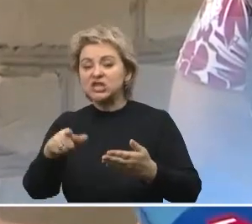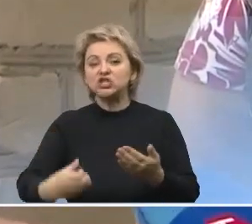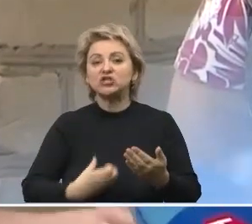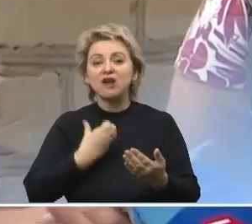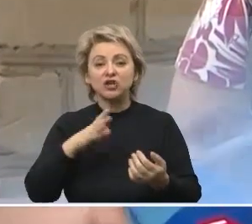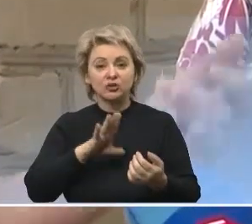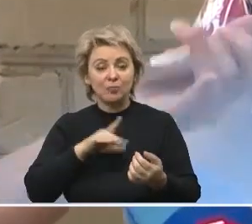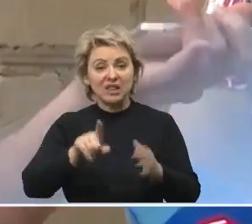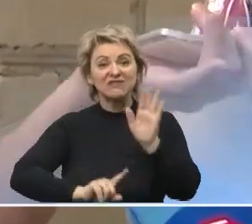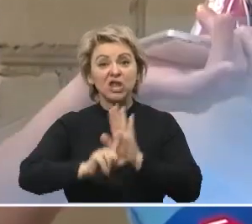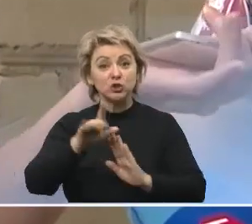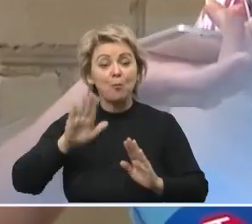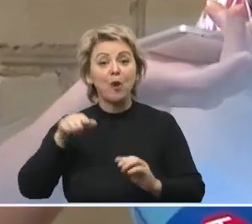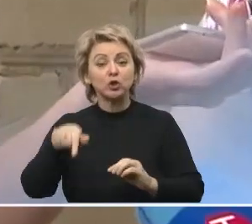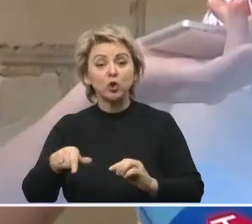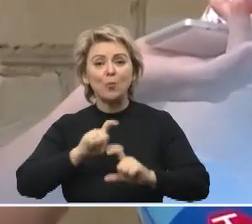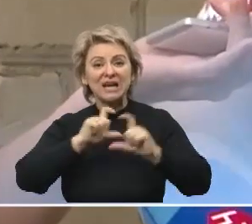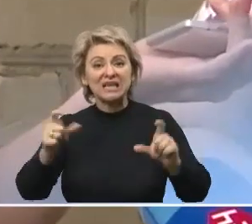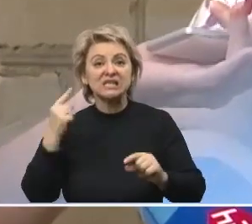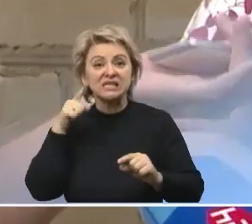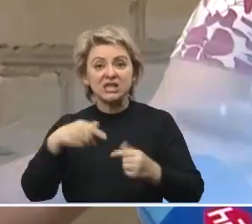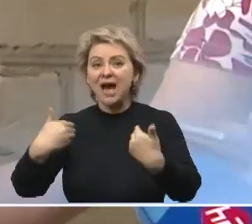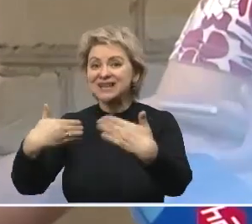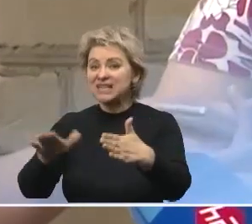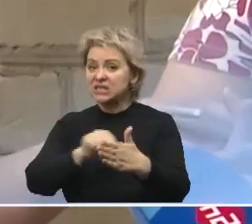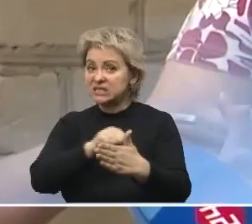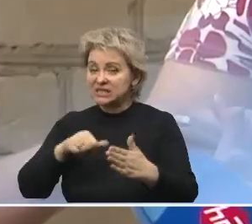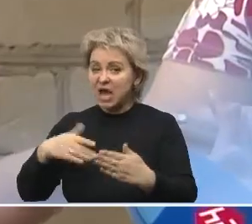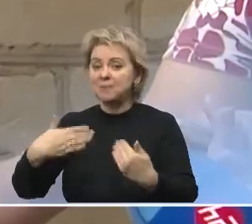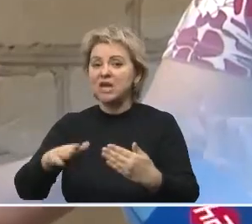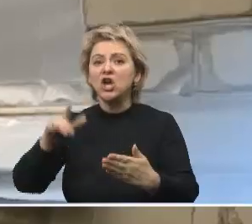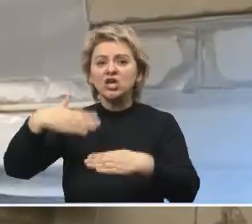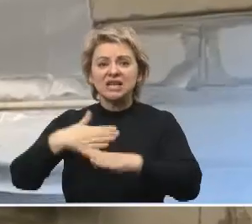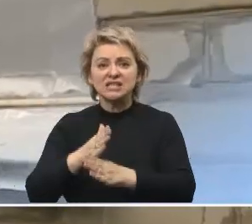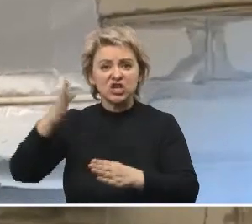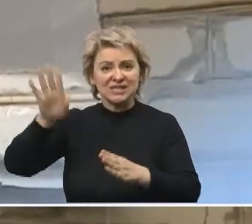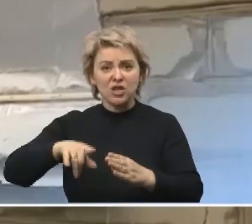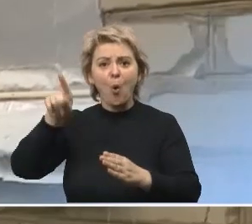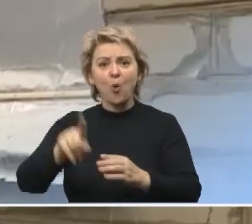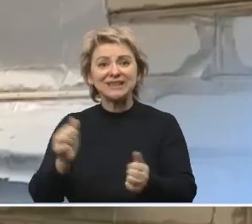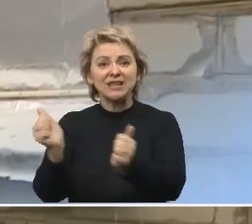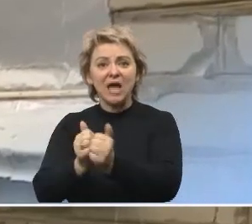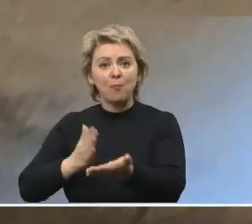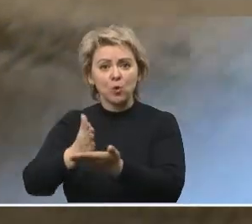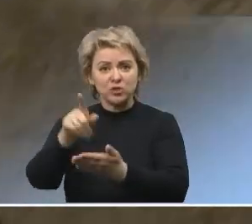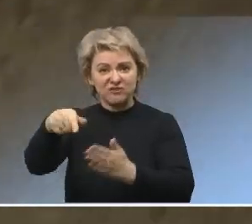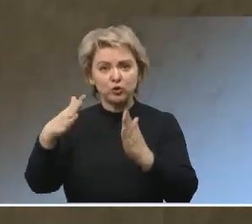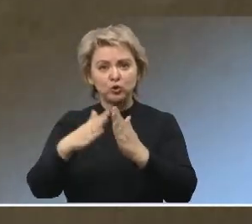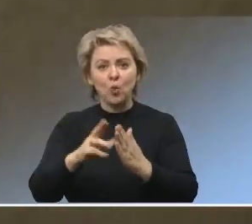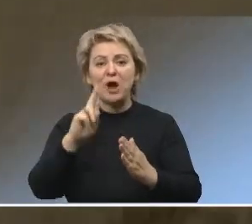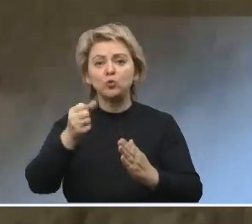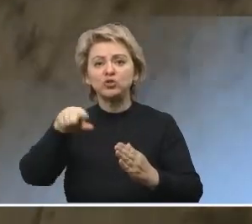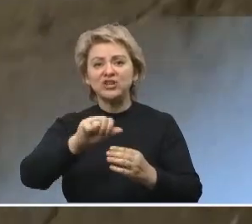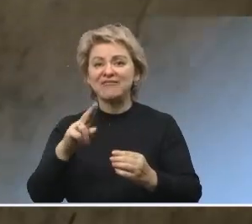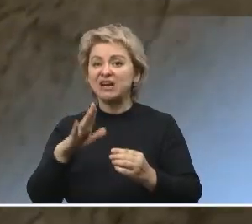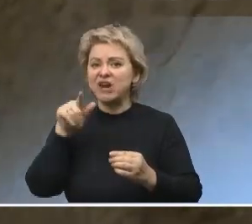страшно. И сначала, потом этот крик слышно. Раскрылись сами створки. Да. Стекла выбило даже в доме напротив. В квартире Галины Кучеровой окна